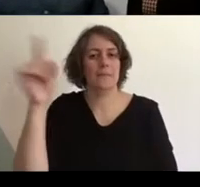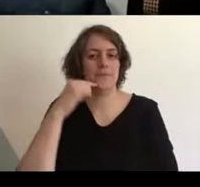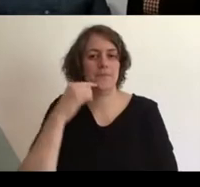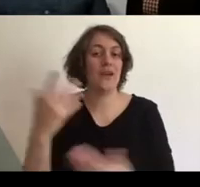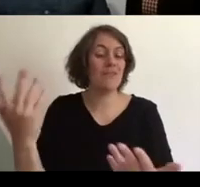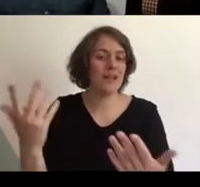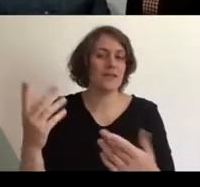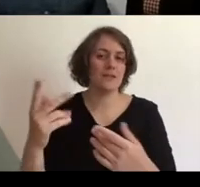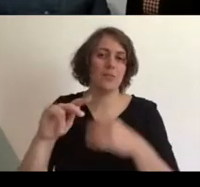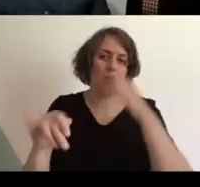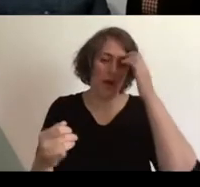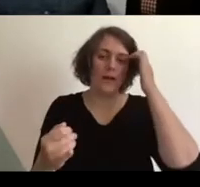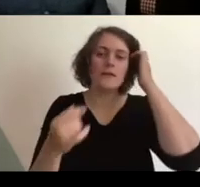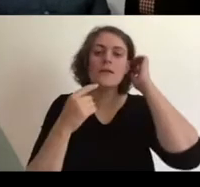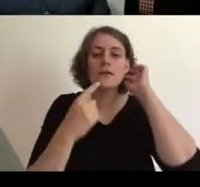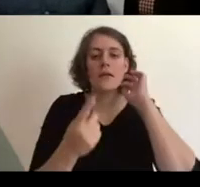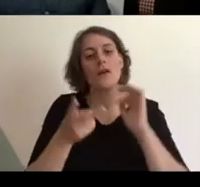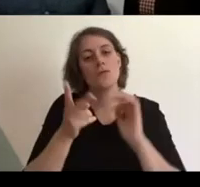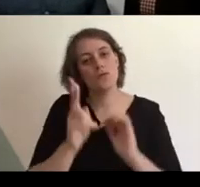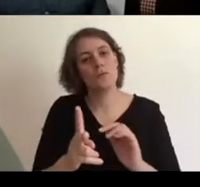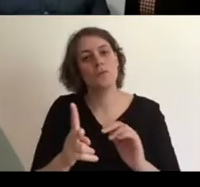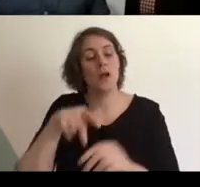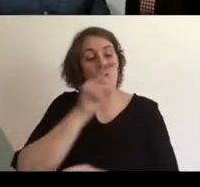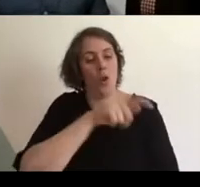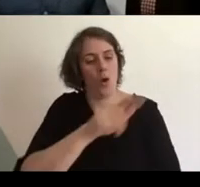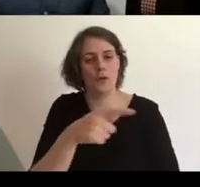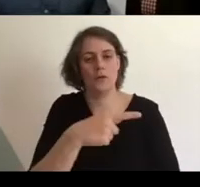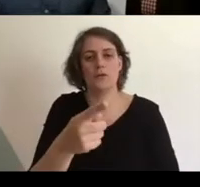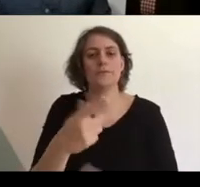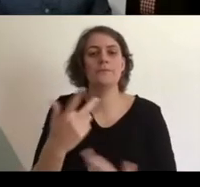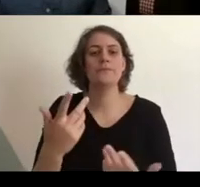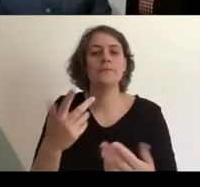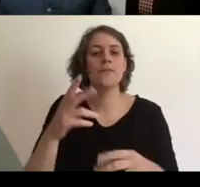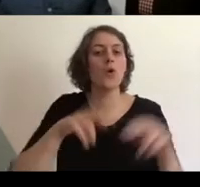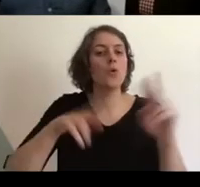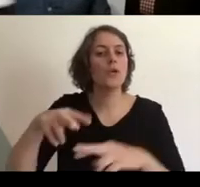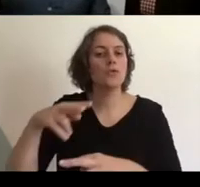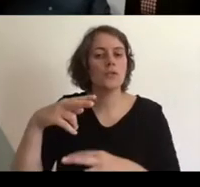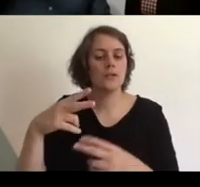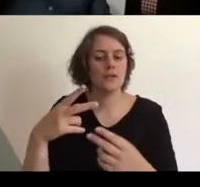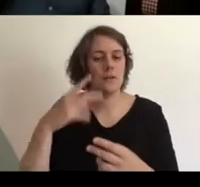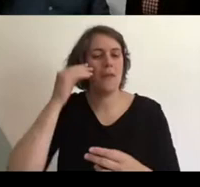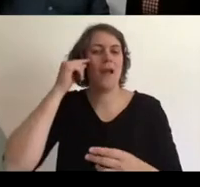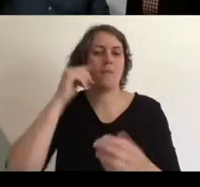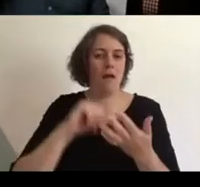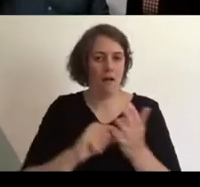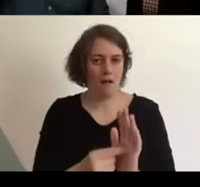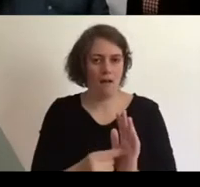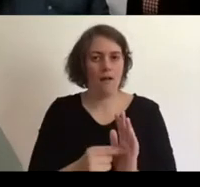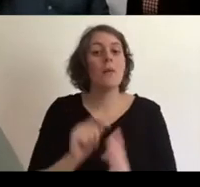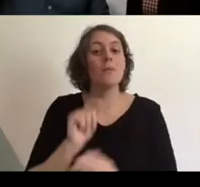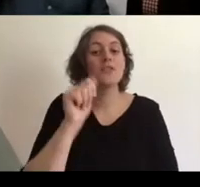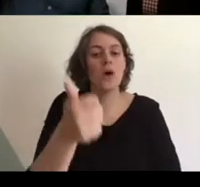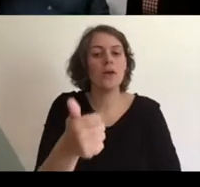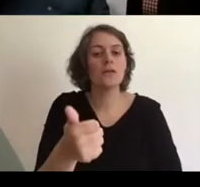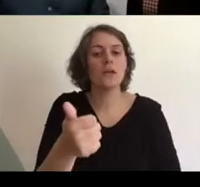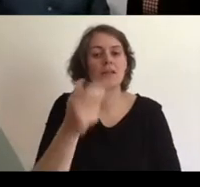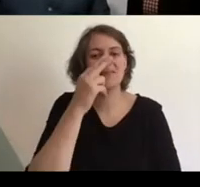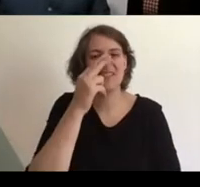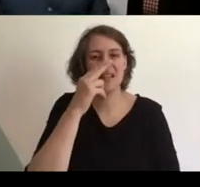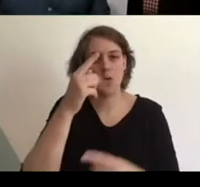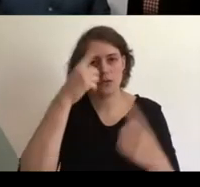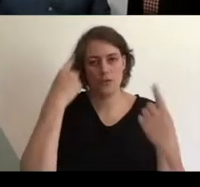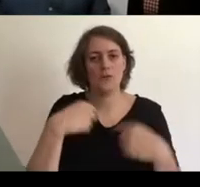zu diesem Ergebnis, dass Menschen mit unterschiedlichen Merkmalen, vor allen Dingen auch Merkmalen, die äußerlich sichtbar